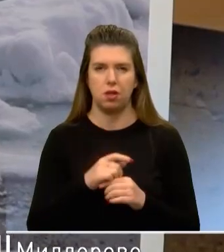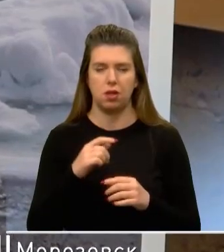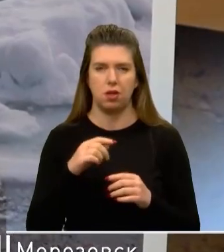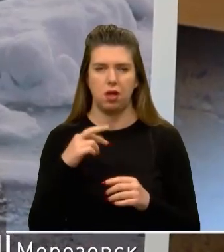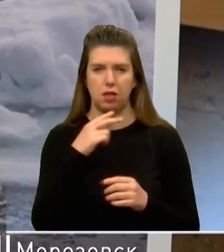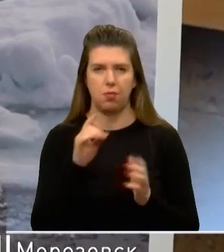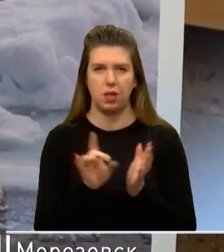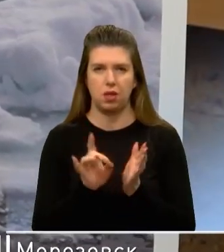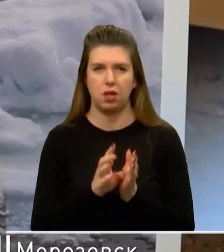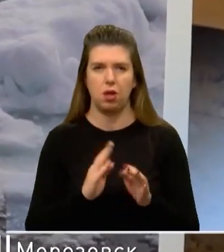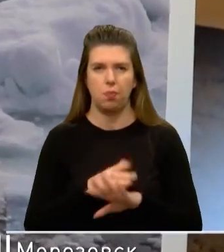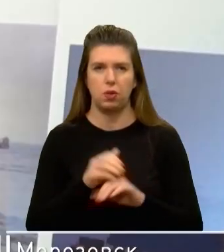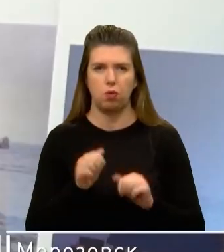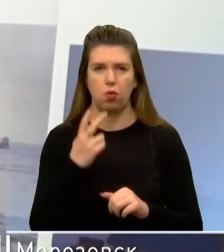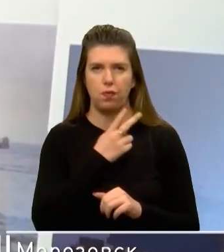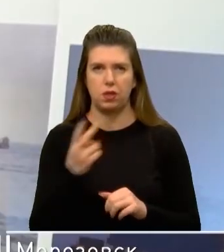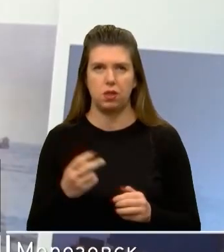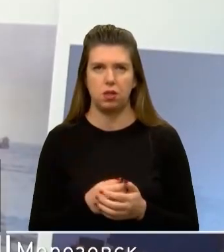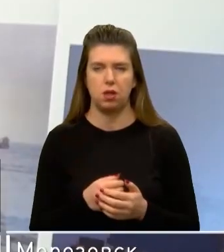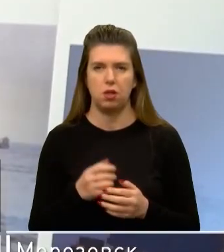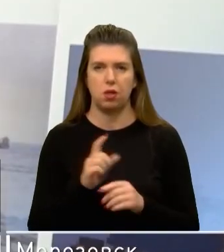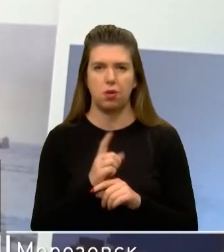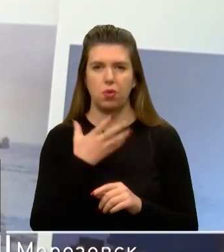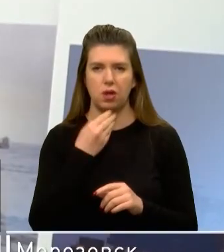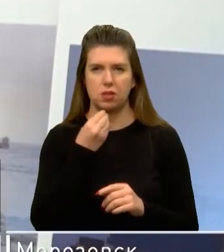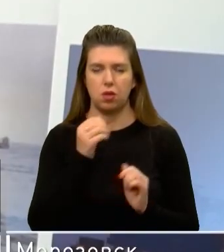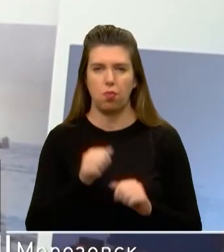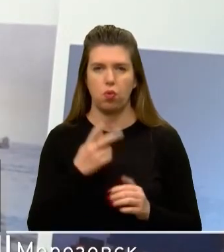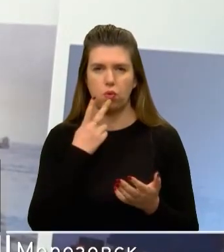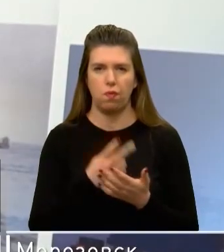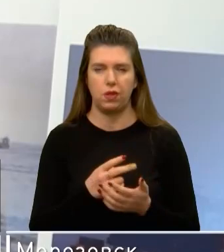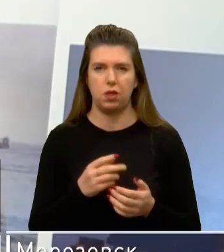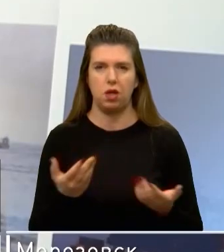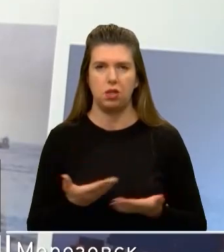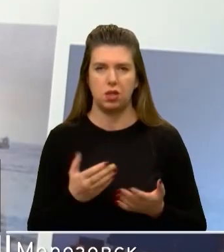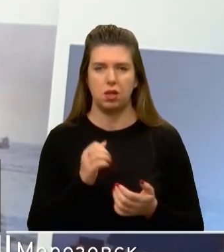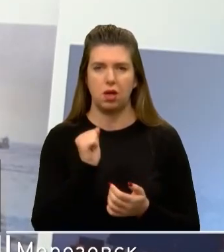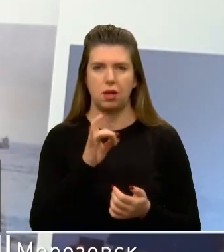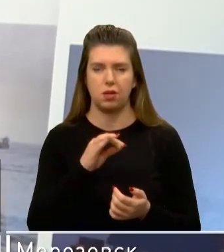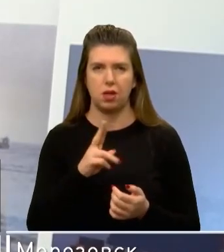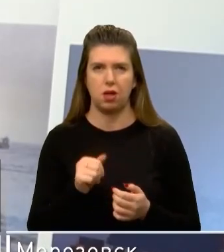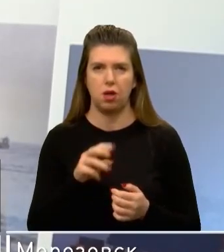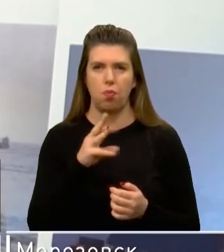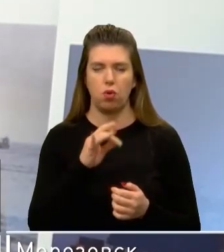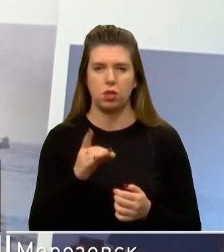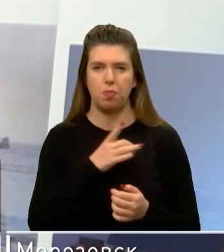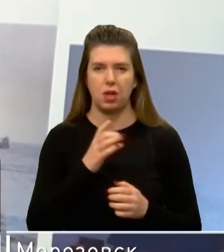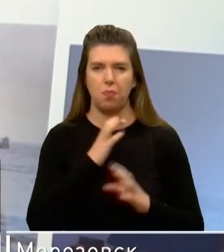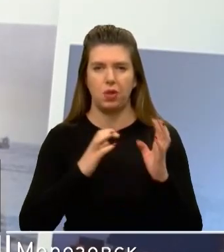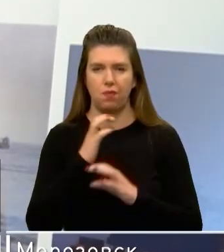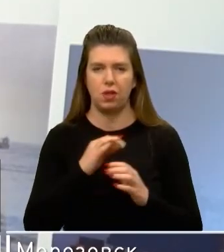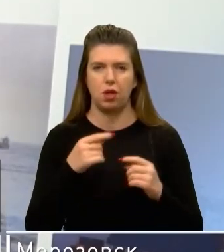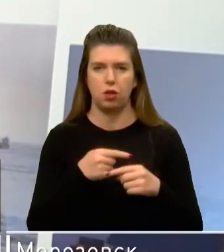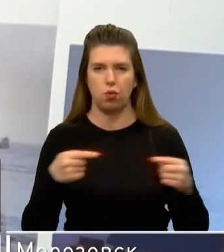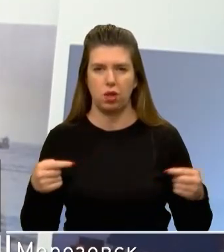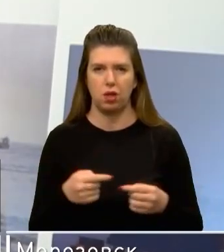энергии посетители могут увидеть её суровую красоту могут увидеть обитатели Арктики моржей белых медведей и